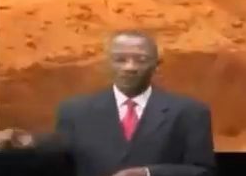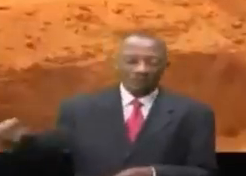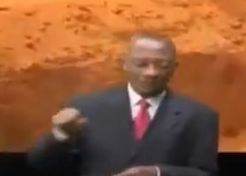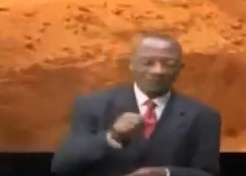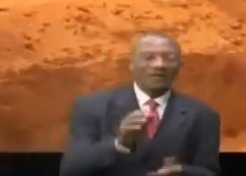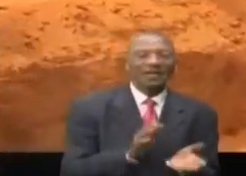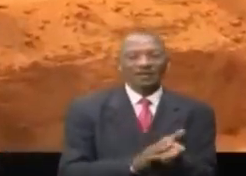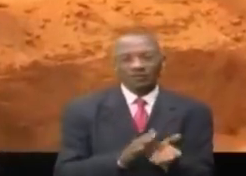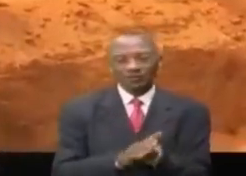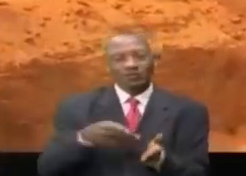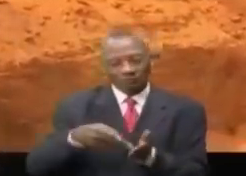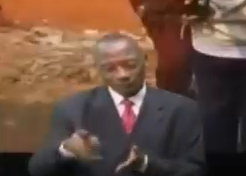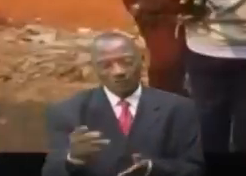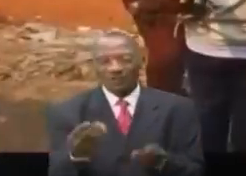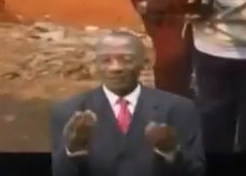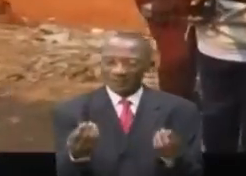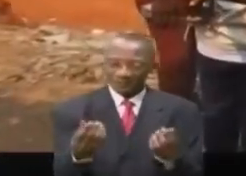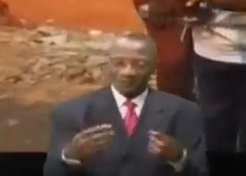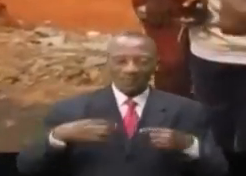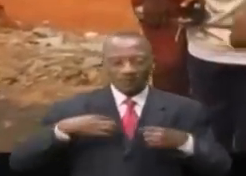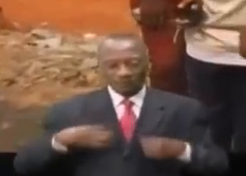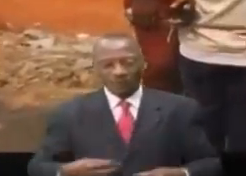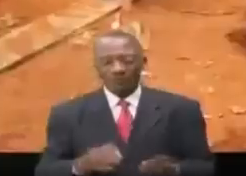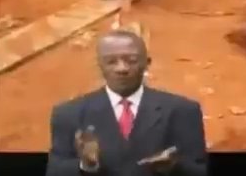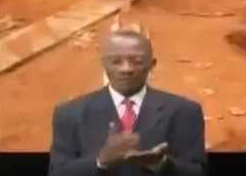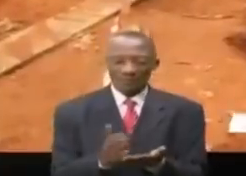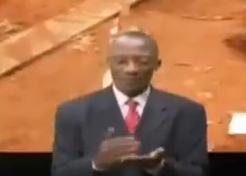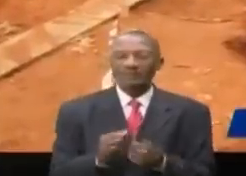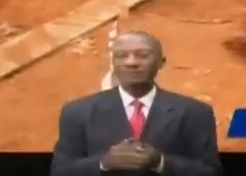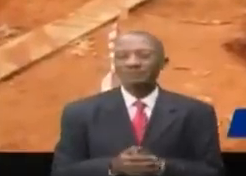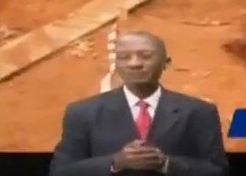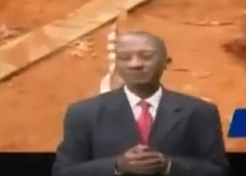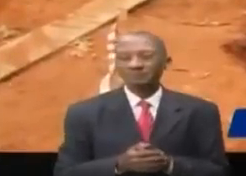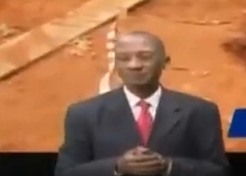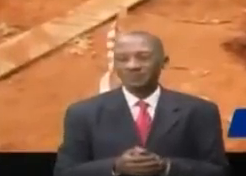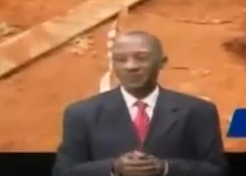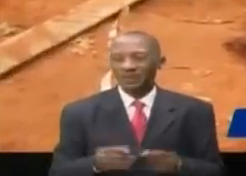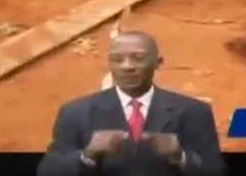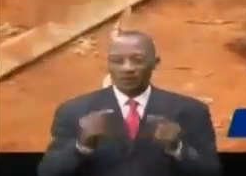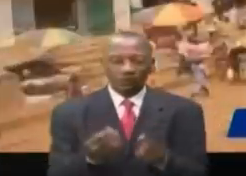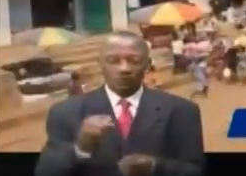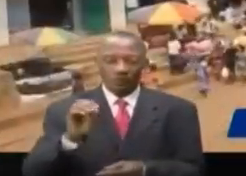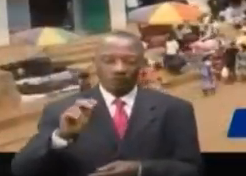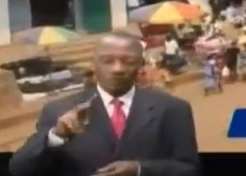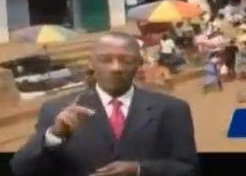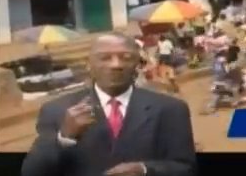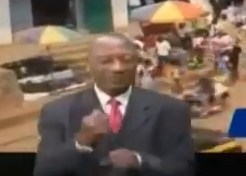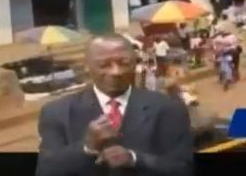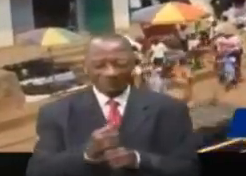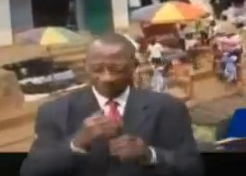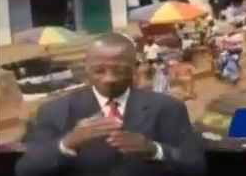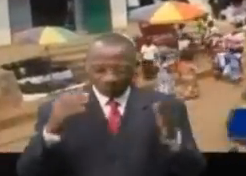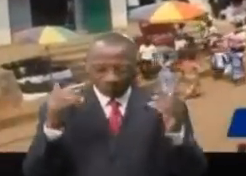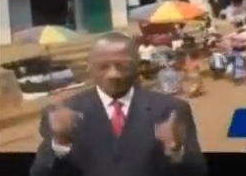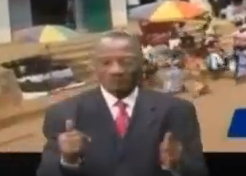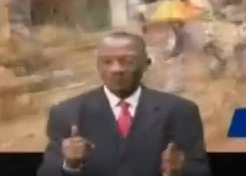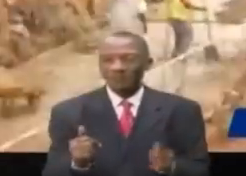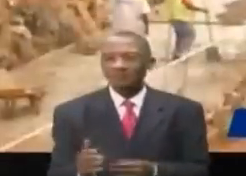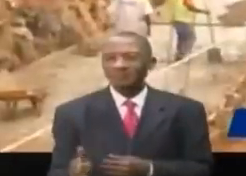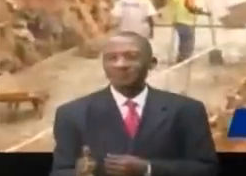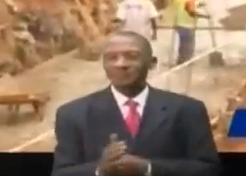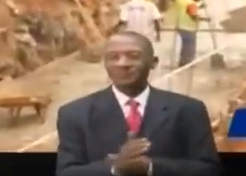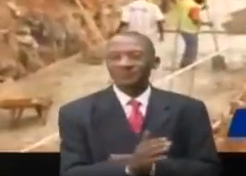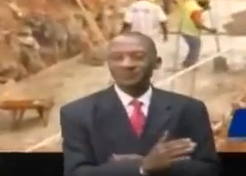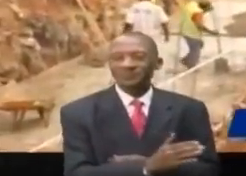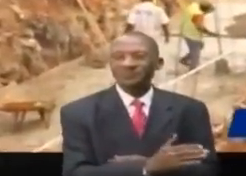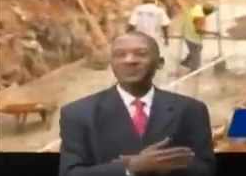passée. Grâce à ces travaux de lutte anti-érosive effectués par l'équipe de l'OVD, l'avenue Lumumba, principale artère de